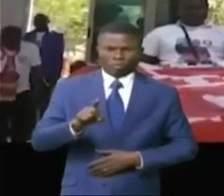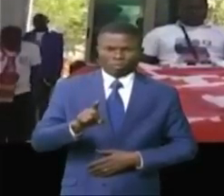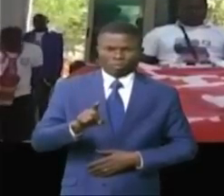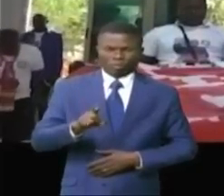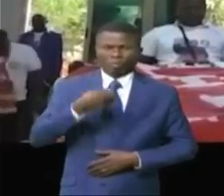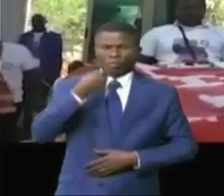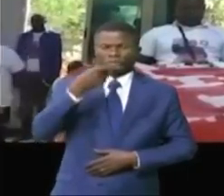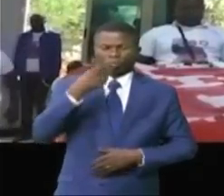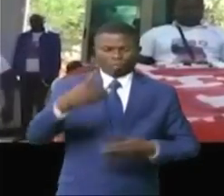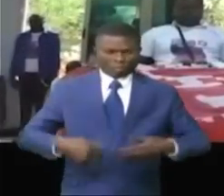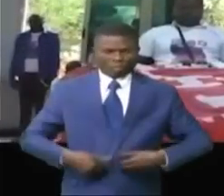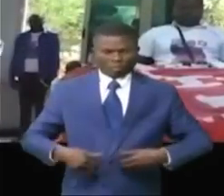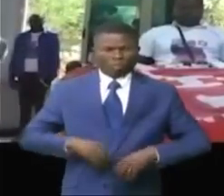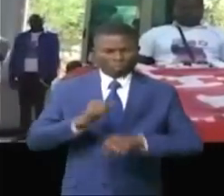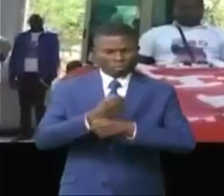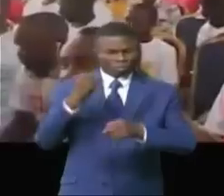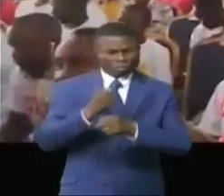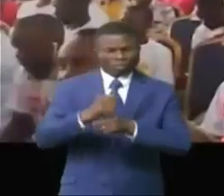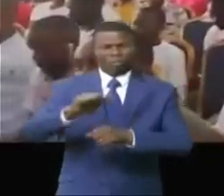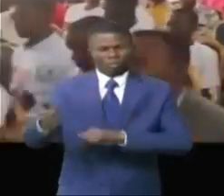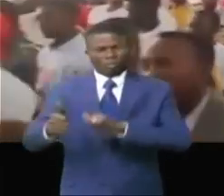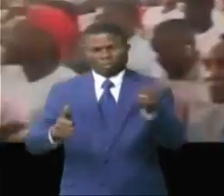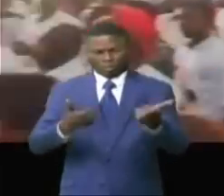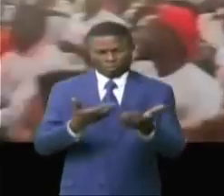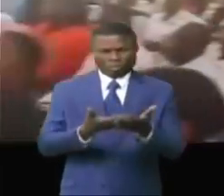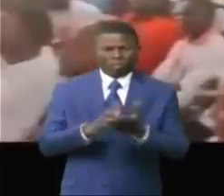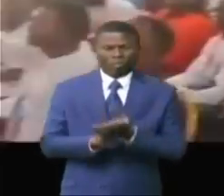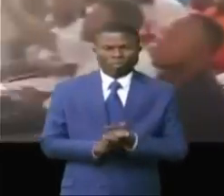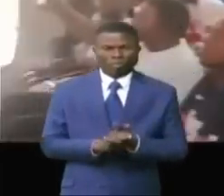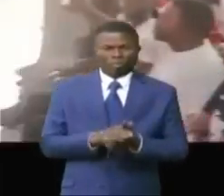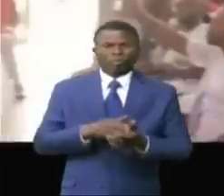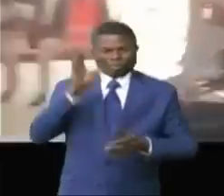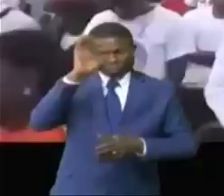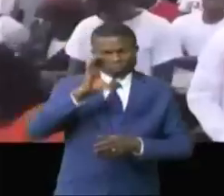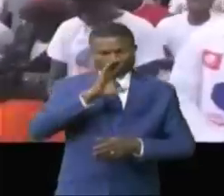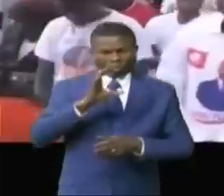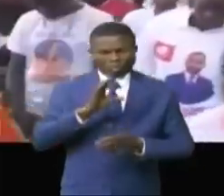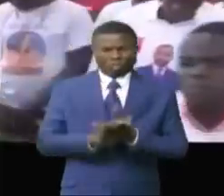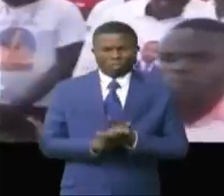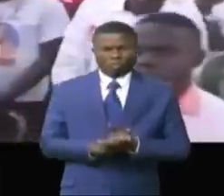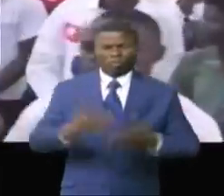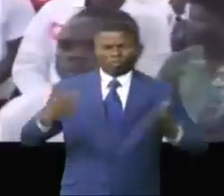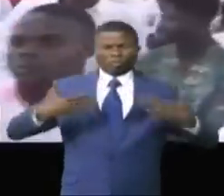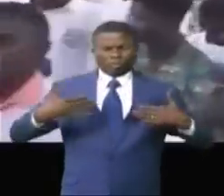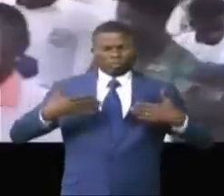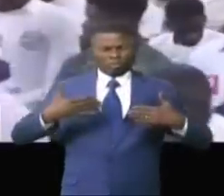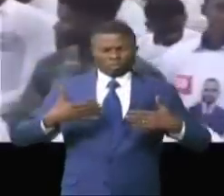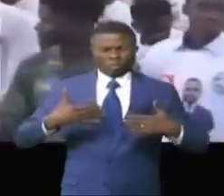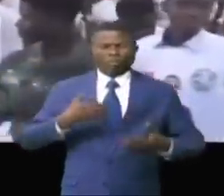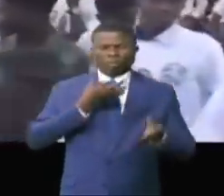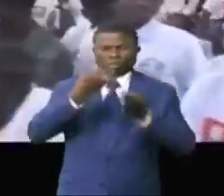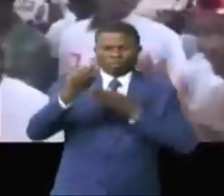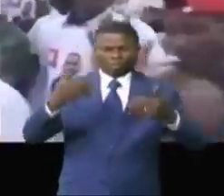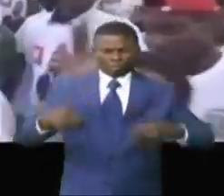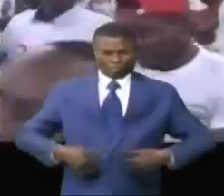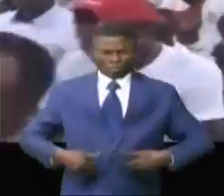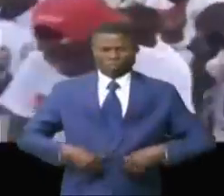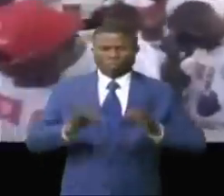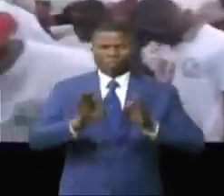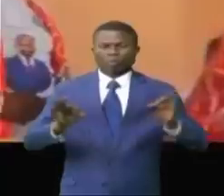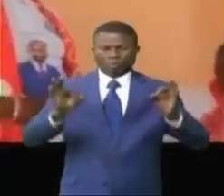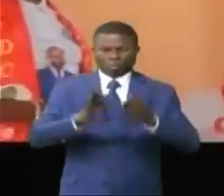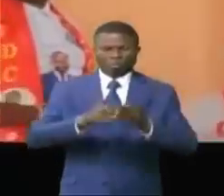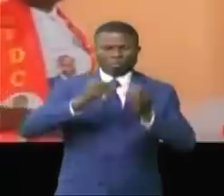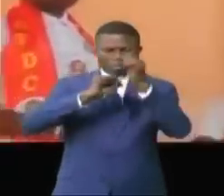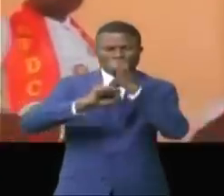entrepreneuriat va créer du salaire en carte. FOGATS, qui lutte également contre le réchauffement climatique, a fait savoir à ces jeunes l'importance de la